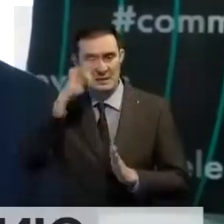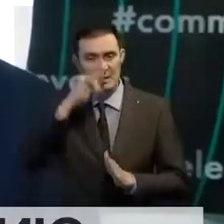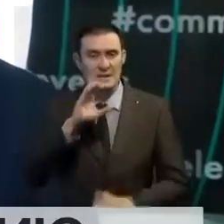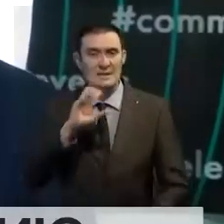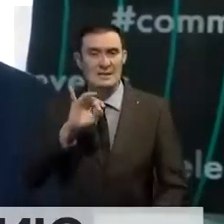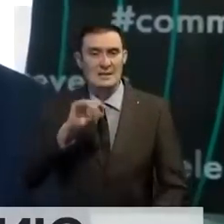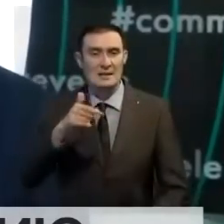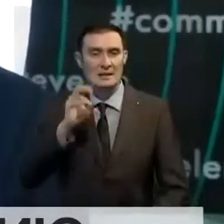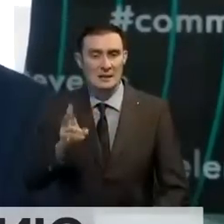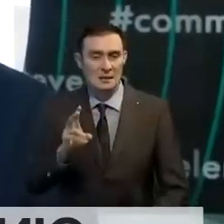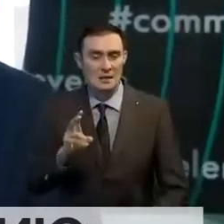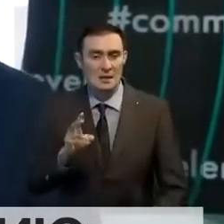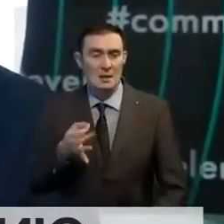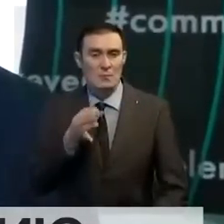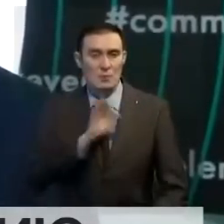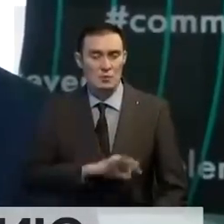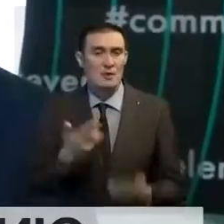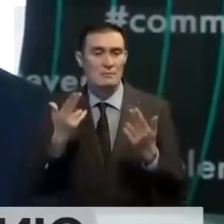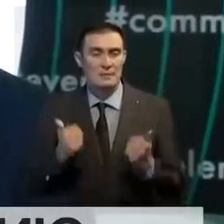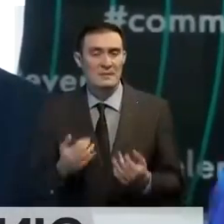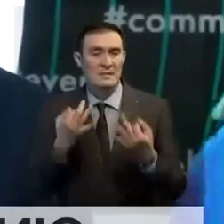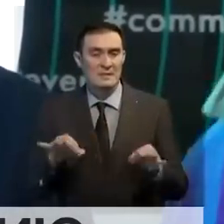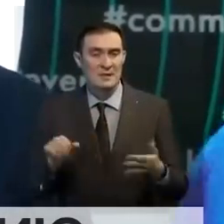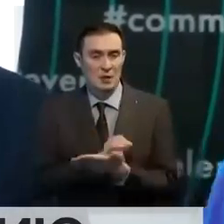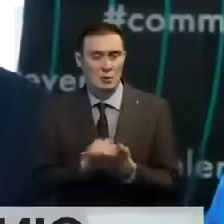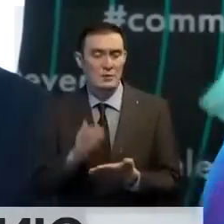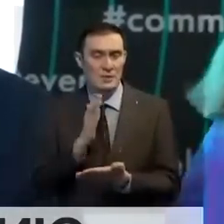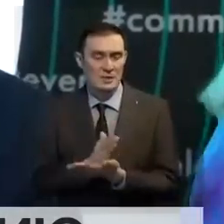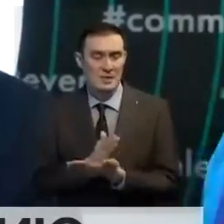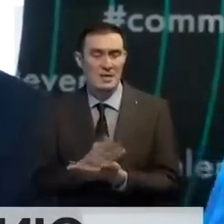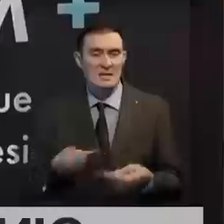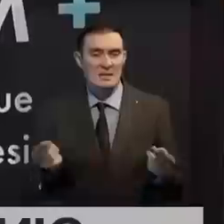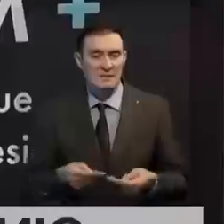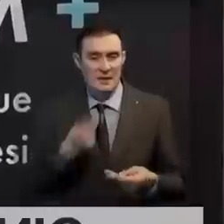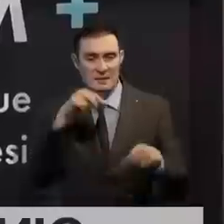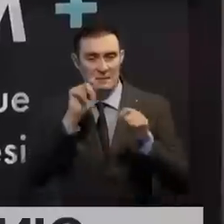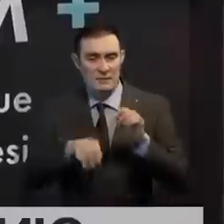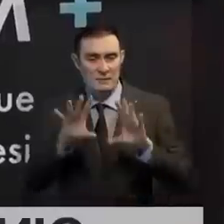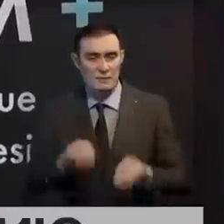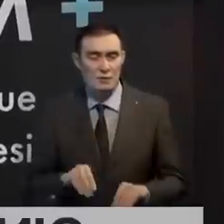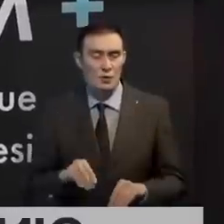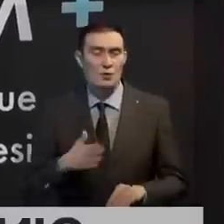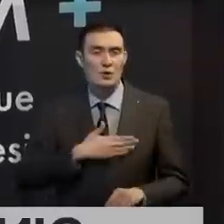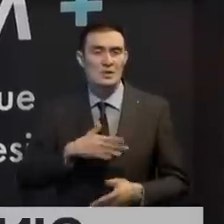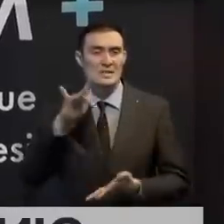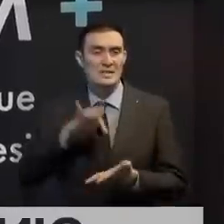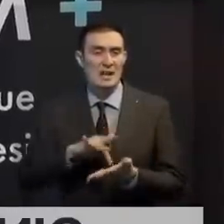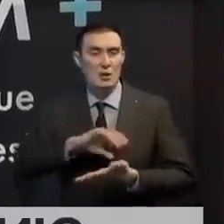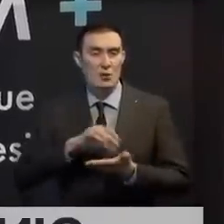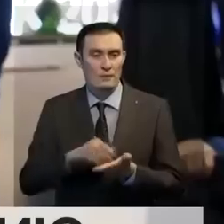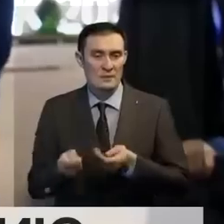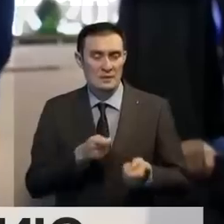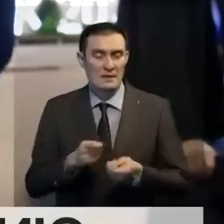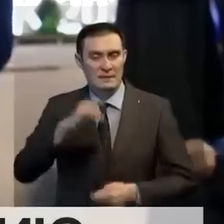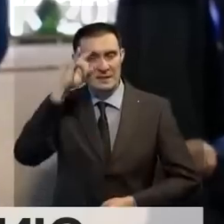мы, получается, получили признание сертификации. Также у нас есть сертификация поверок. У нас центральный офис в Казахстане, и мы